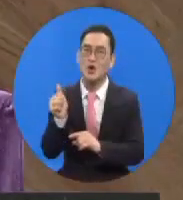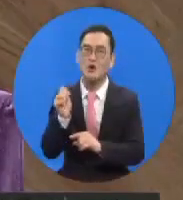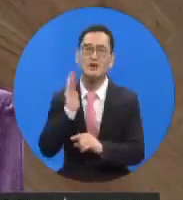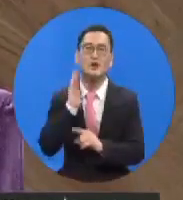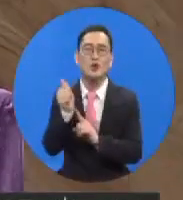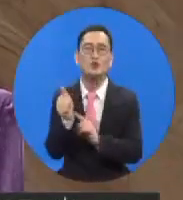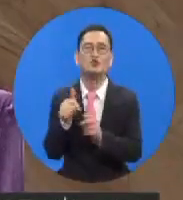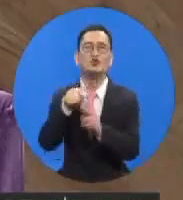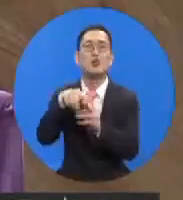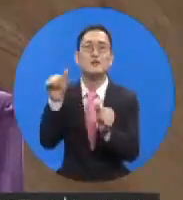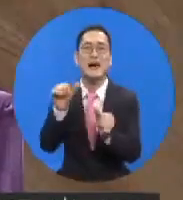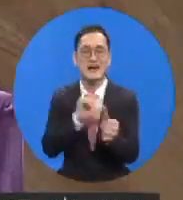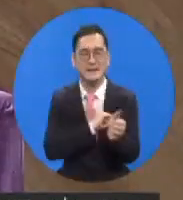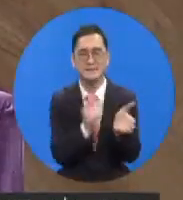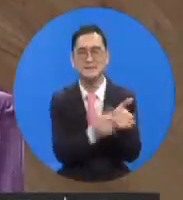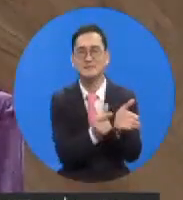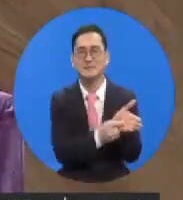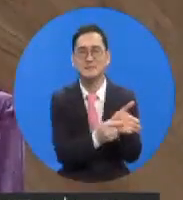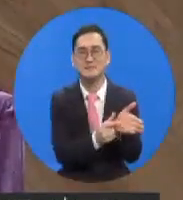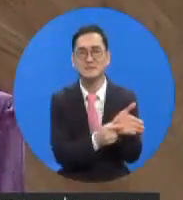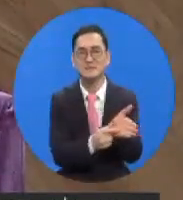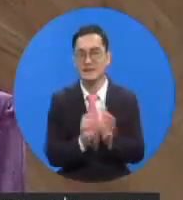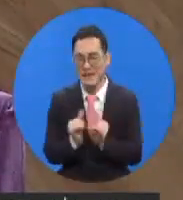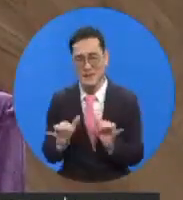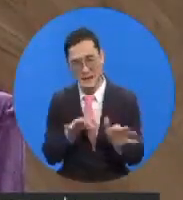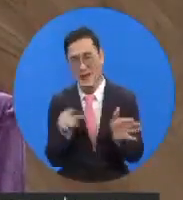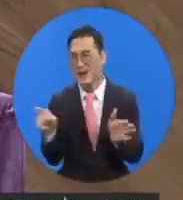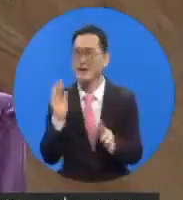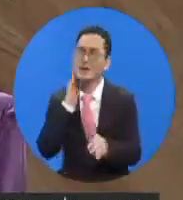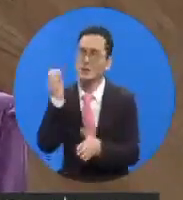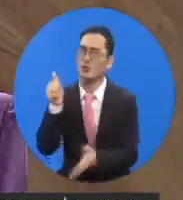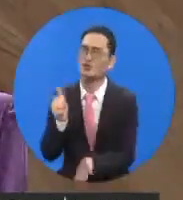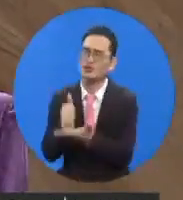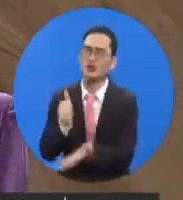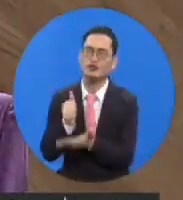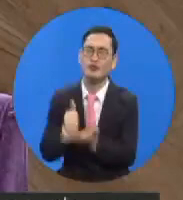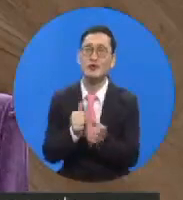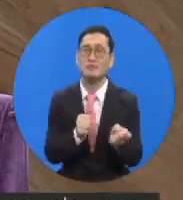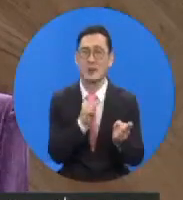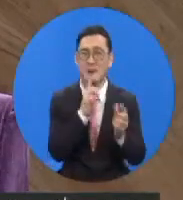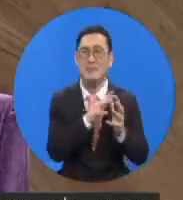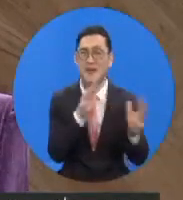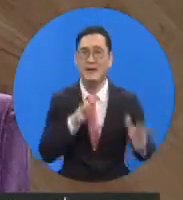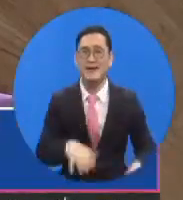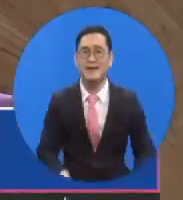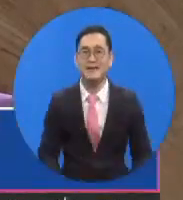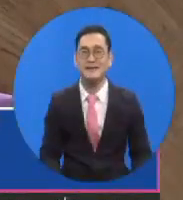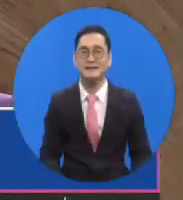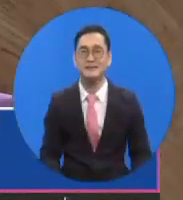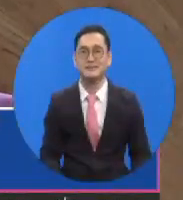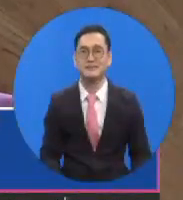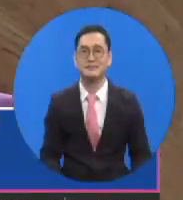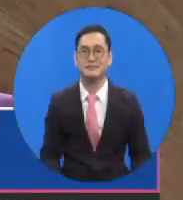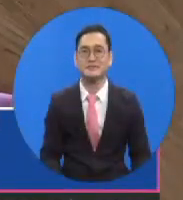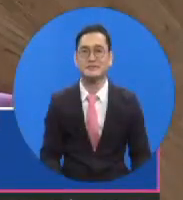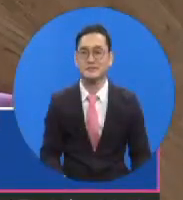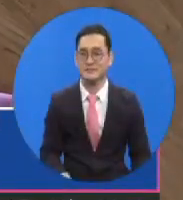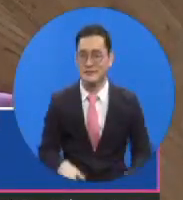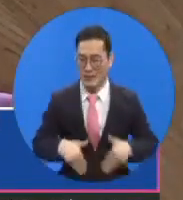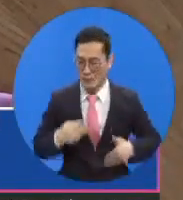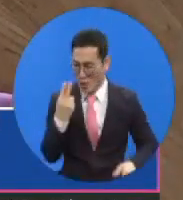인사하지 않습니까? 본인의 생각과 뜻과 의지와 관계없이 저는 이 상황을 남부지검장 이 사의를 표명하면서